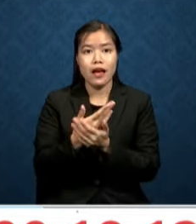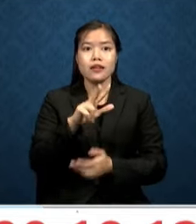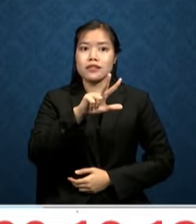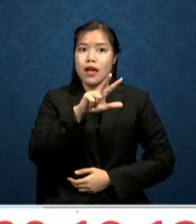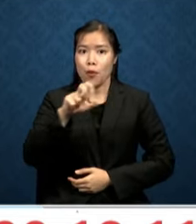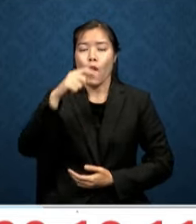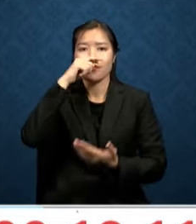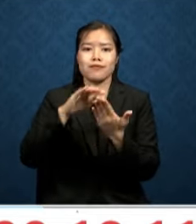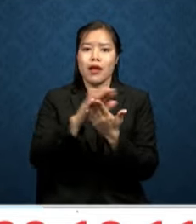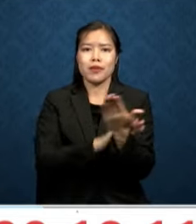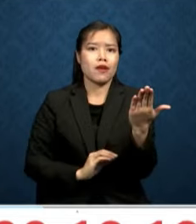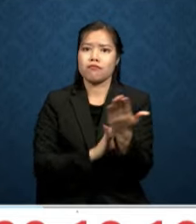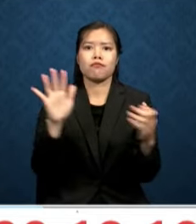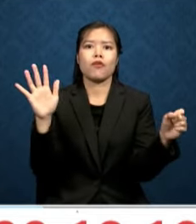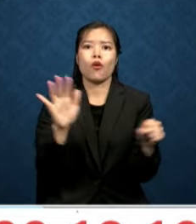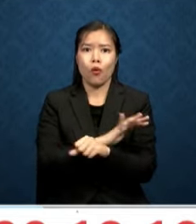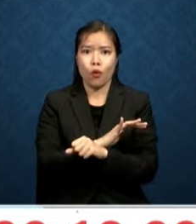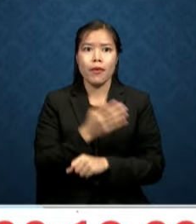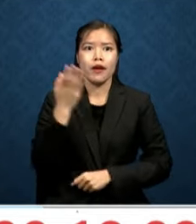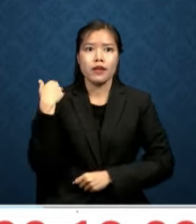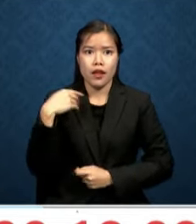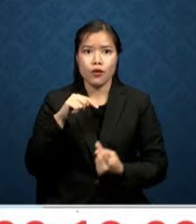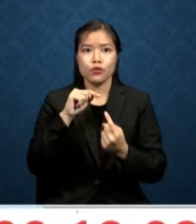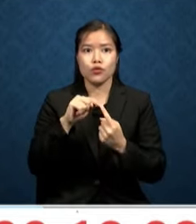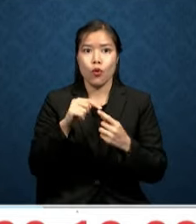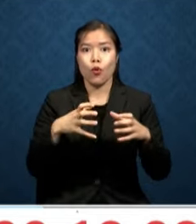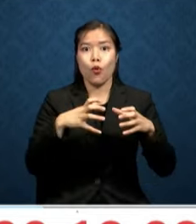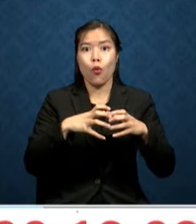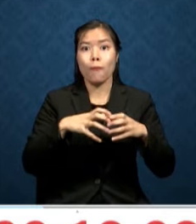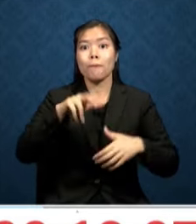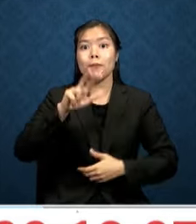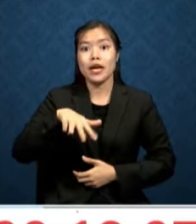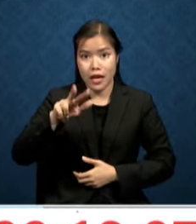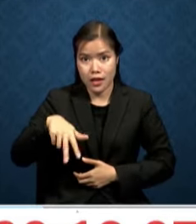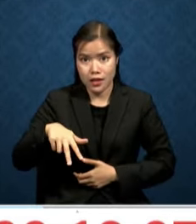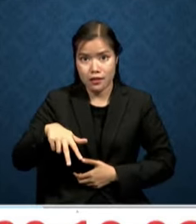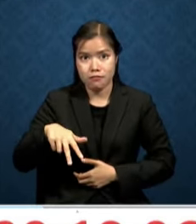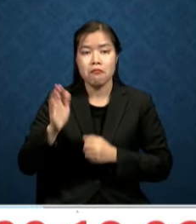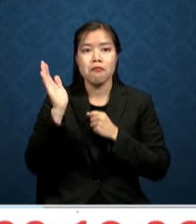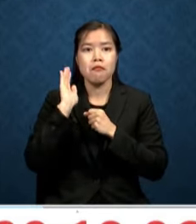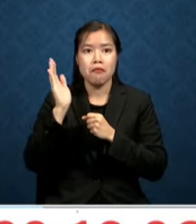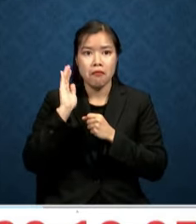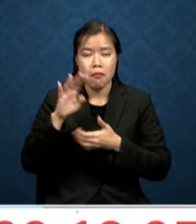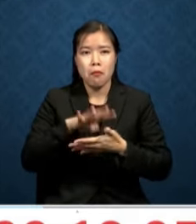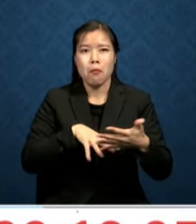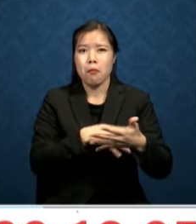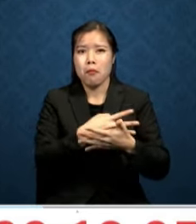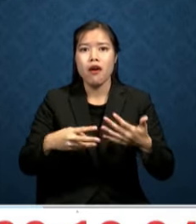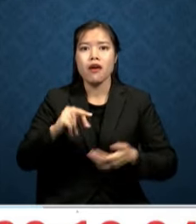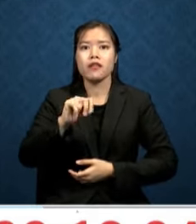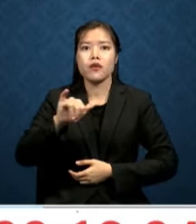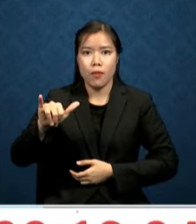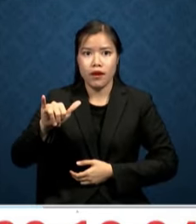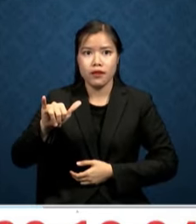อบครัวเพื่อไทยในขณะนั้นนะครับได้ออกมาพูดถึงเรื่องของทุนนิยมที่มีหัวใจเป็นแนวนโยบายที่เรียกว่าเป็นเรือธงนะฮะ